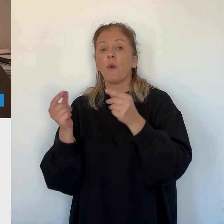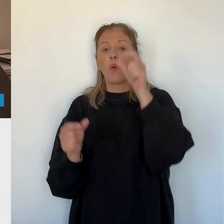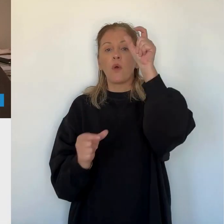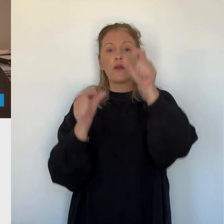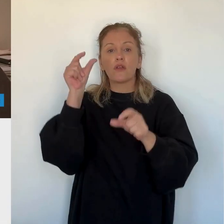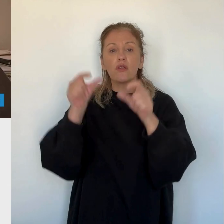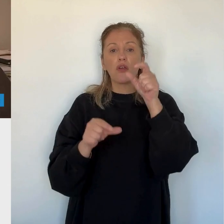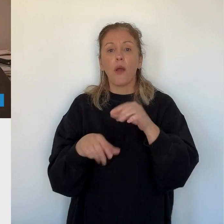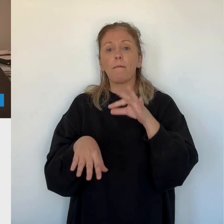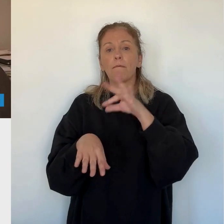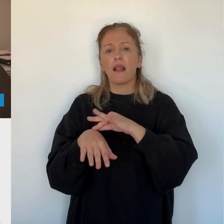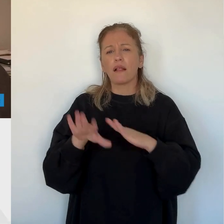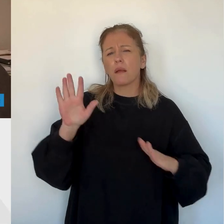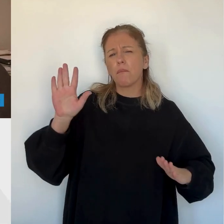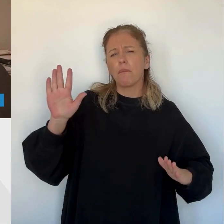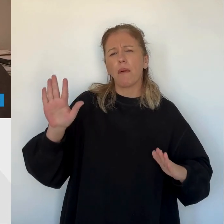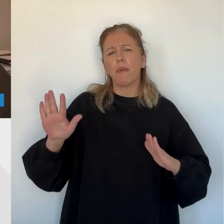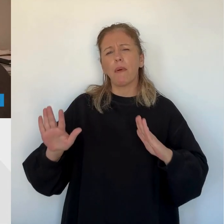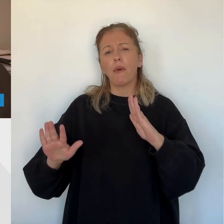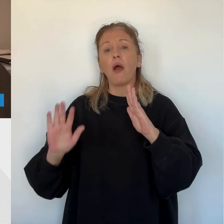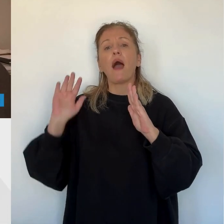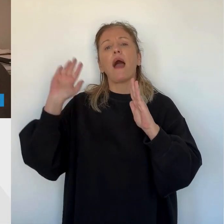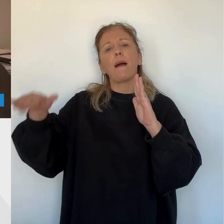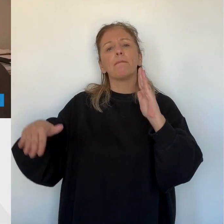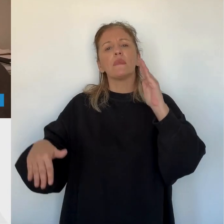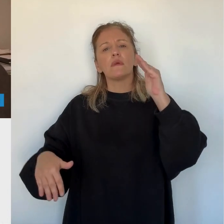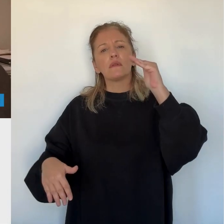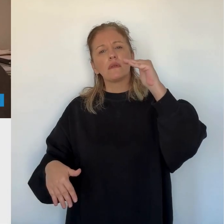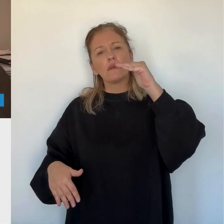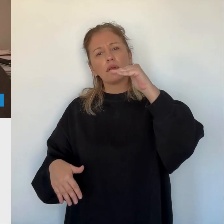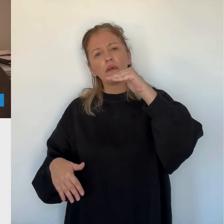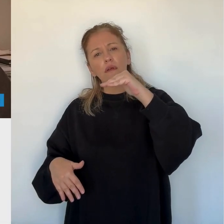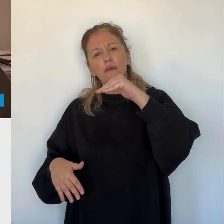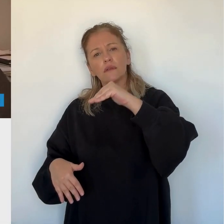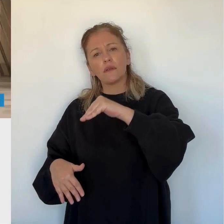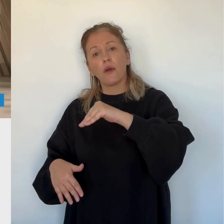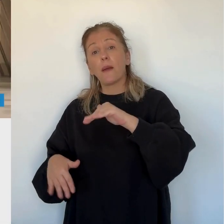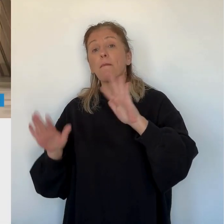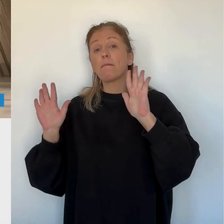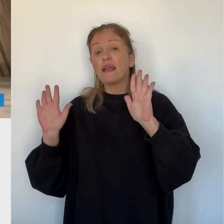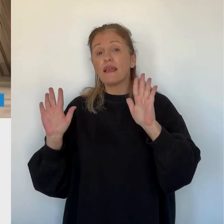jour donné. Ça monte et ça redescend. Et dans la phase descendante, il y aura encore beaucoup de malades.